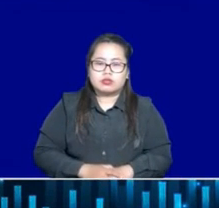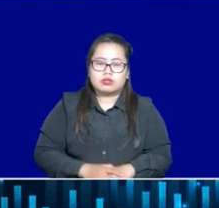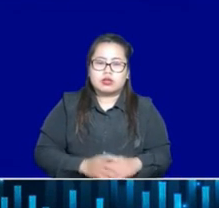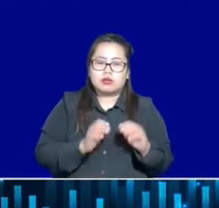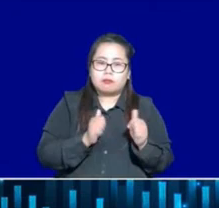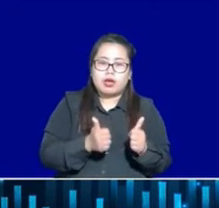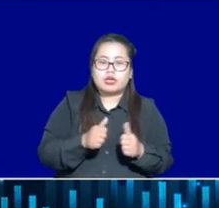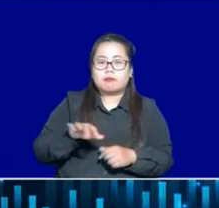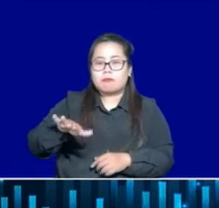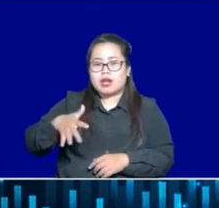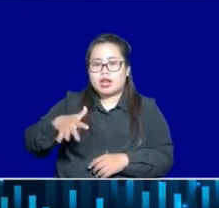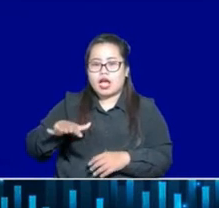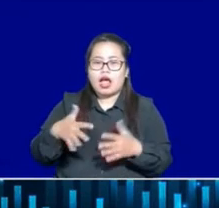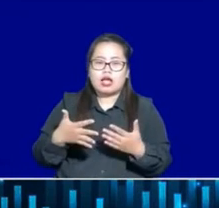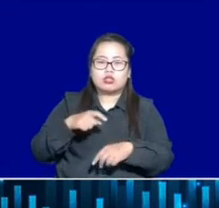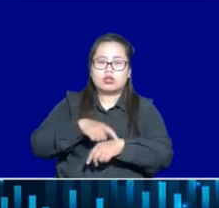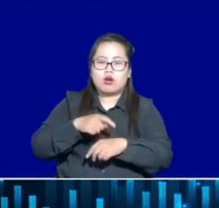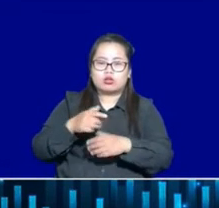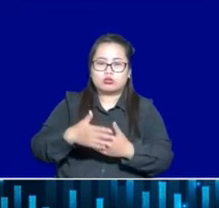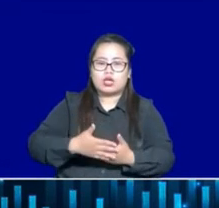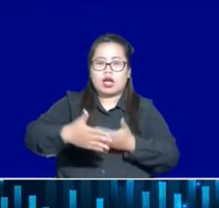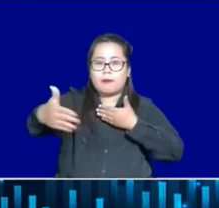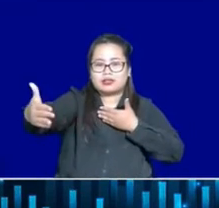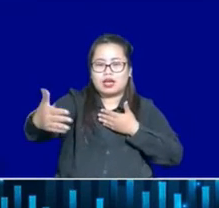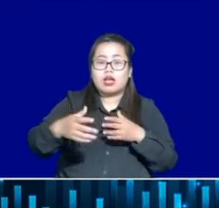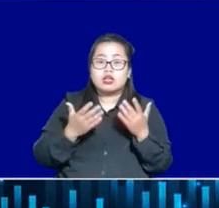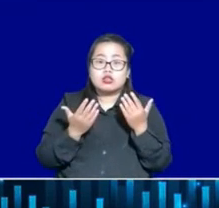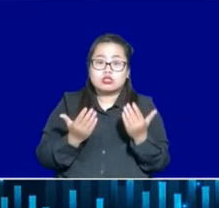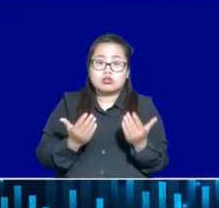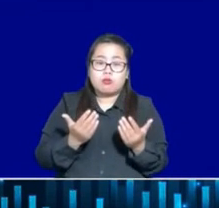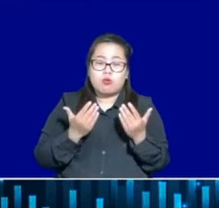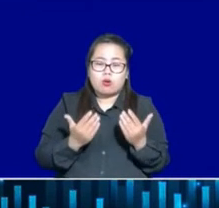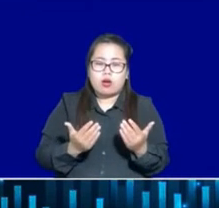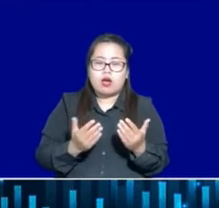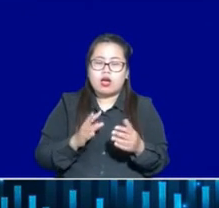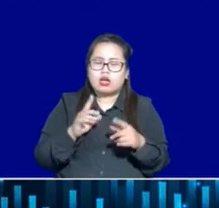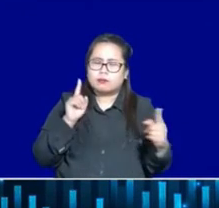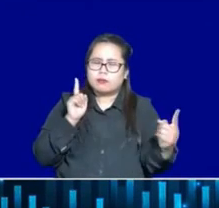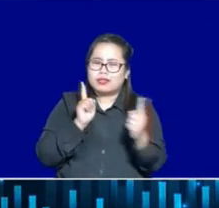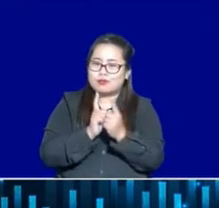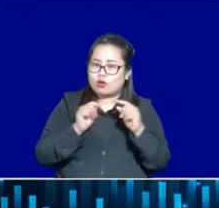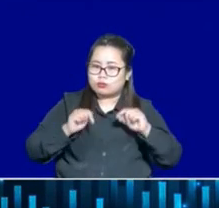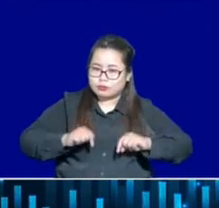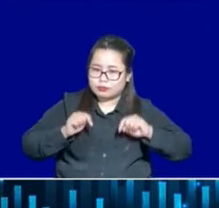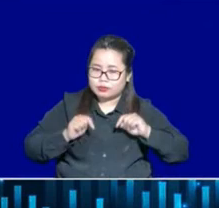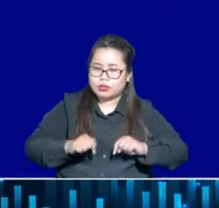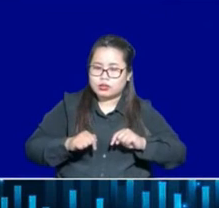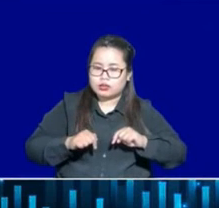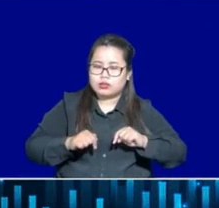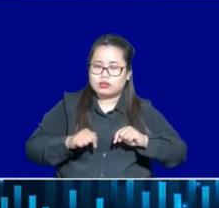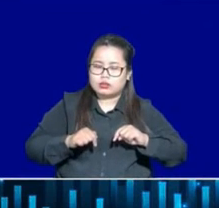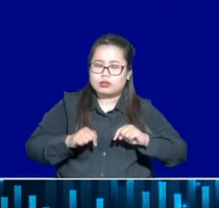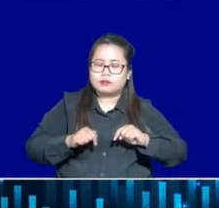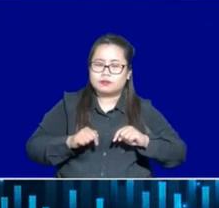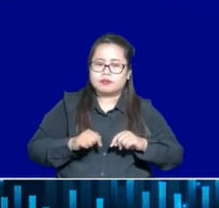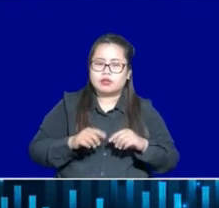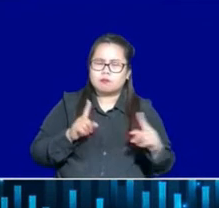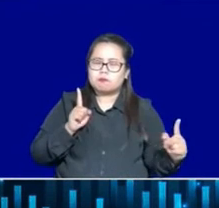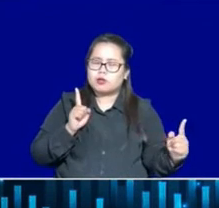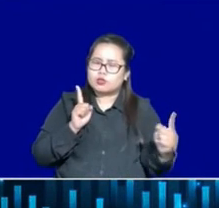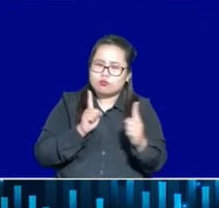dan jangka panjang. Mudah-mudahan pertemuan ini pertemuan yang